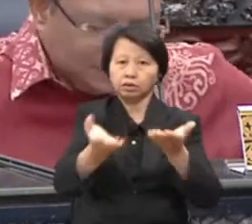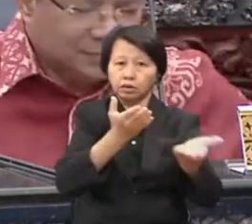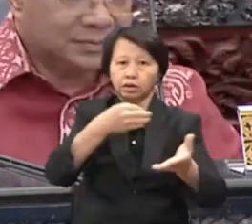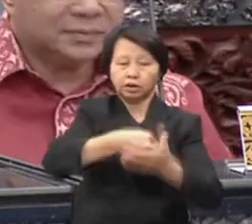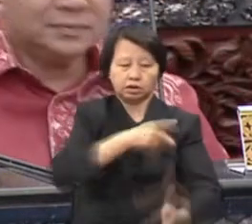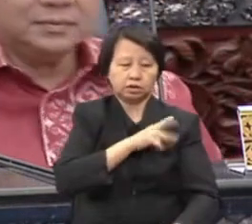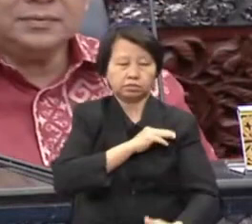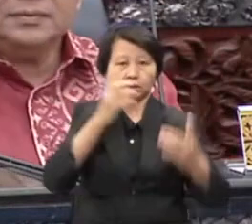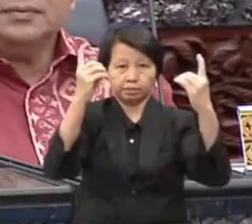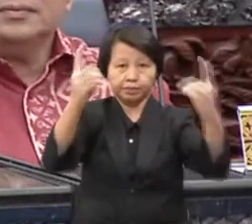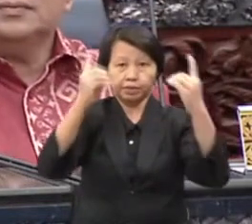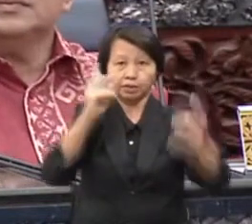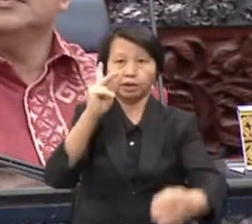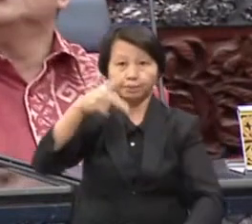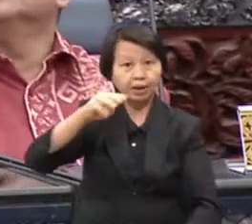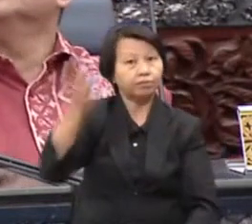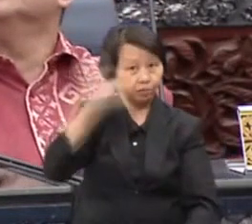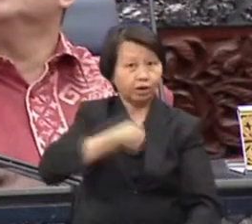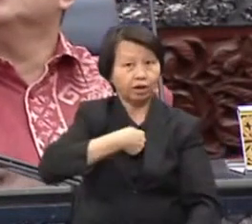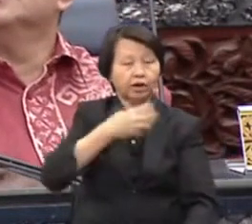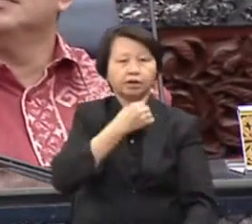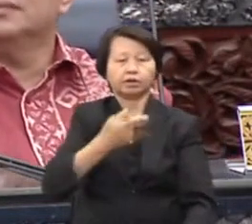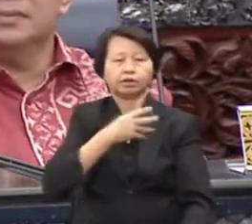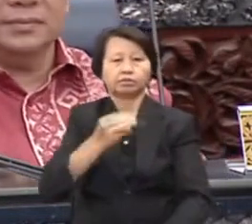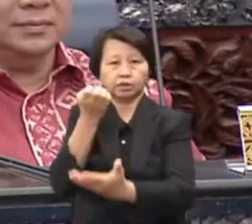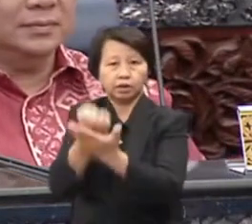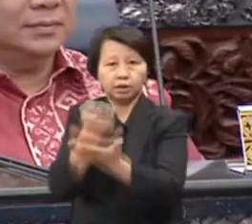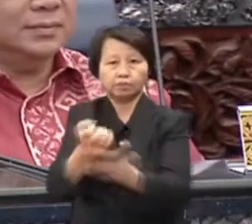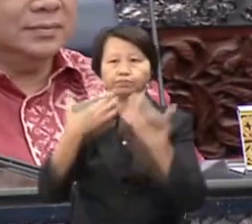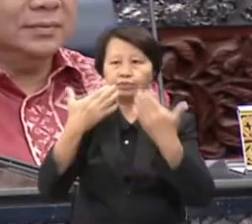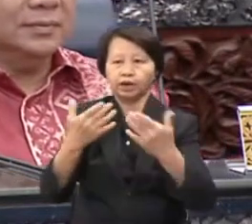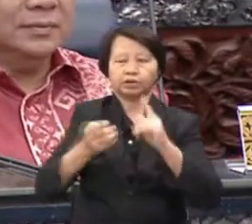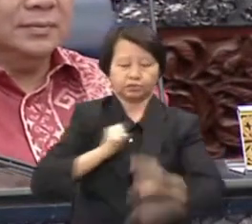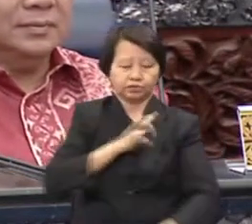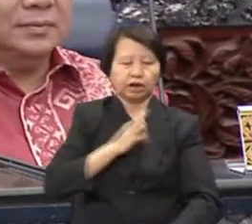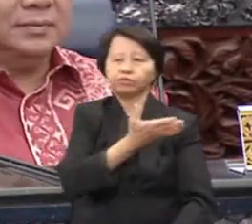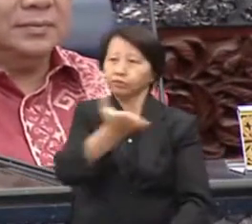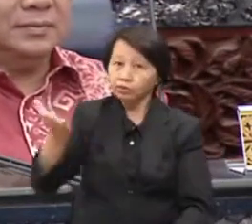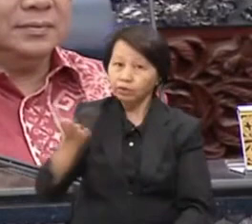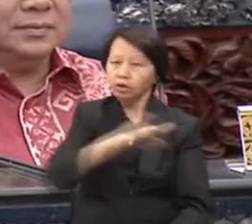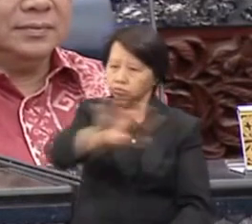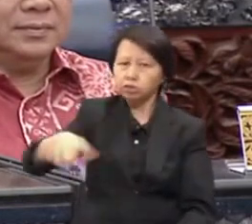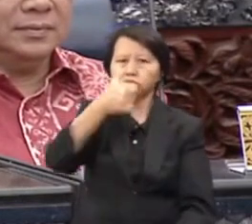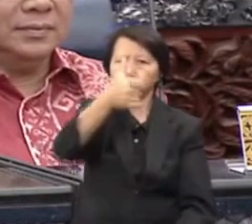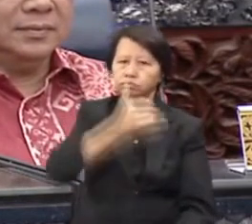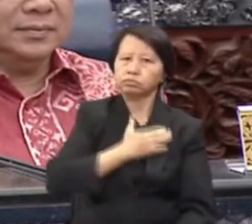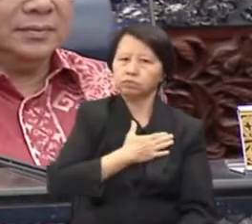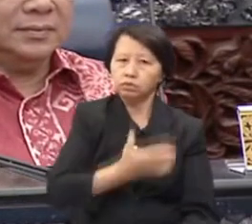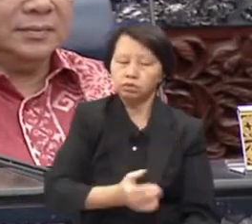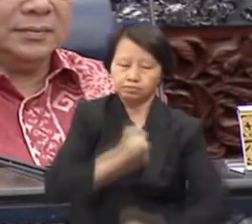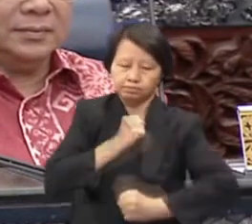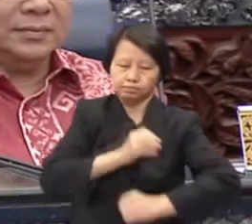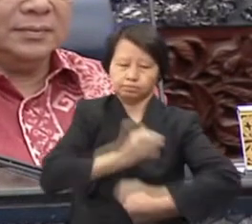di Kementerian Pendidikan dan juga di Kementerian ekonomi Terima Kasih Sahabat semua mereka senantiasa komite dan